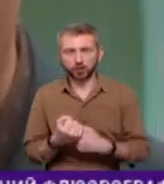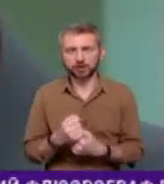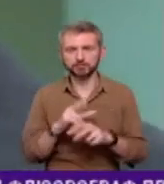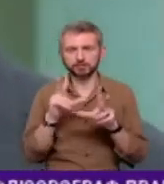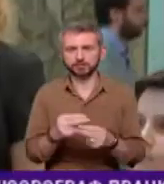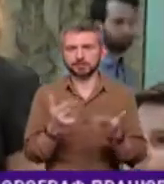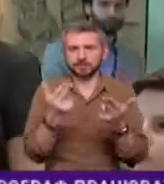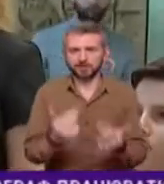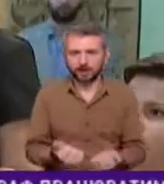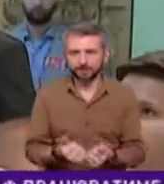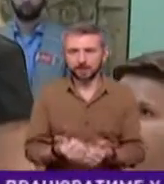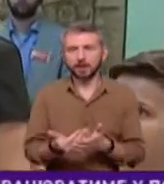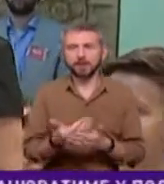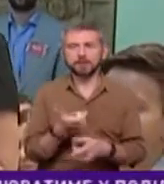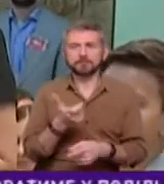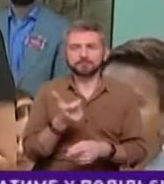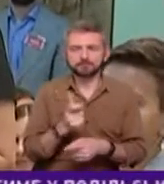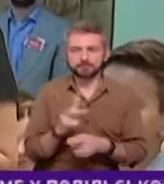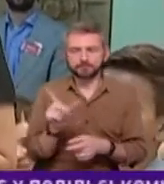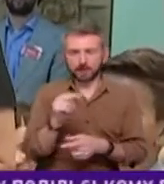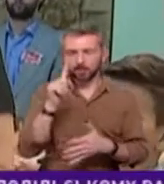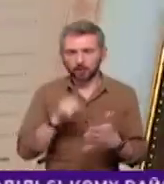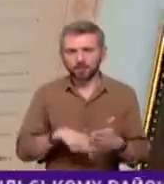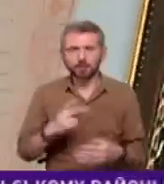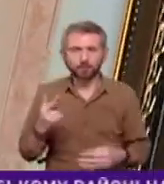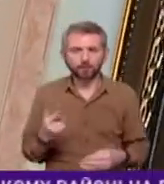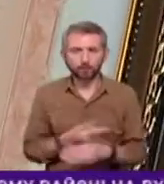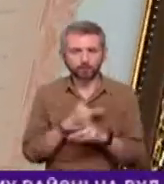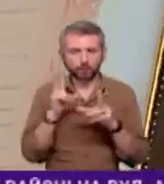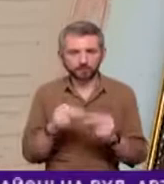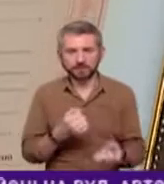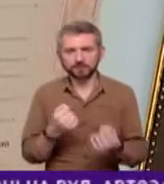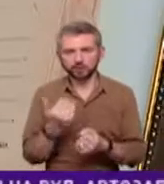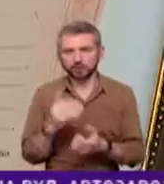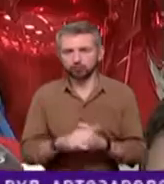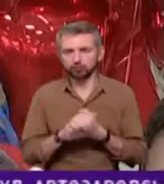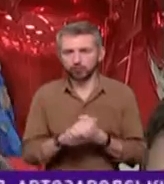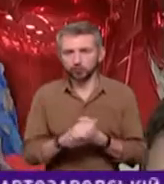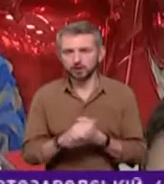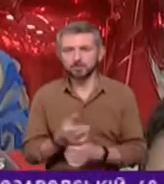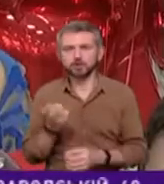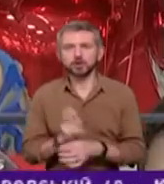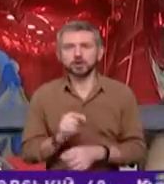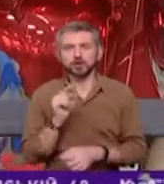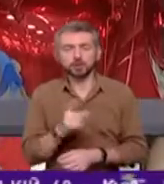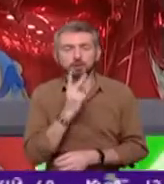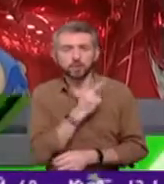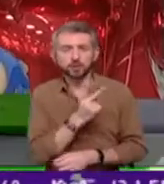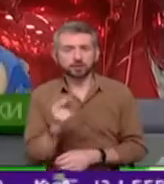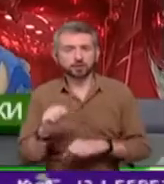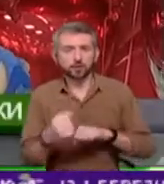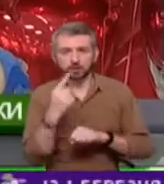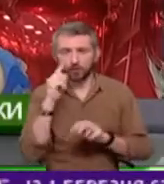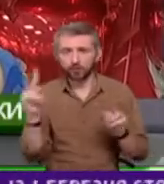заповітне «так». Пара переконана, що повторні обітниці тільки зміцнять їх союз. Прийшли сюди, подивилися один одному